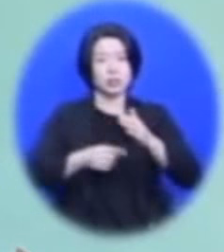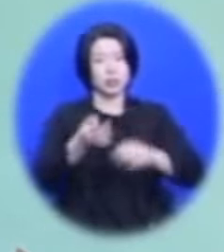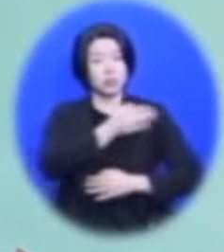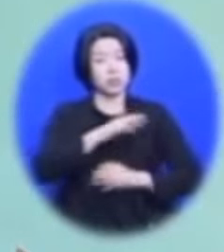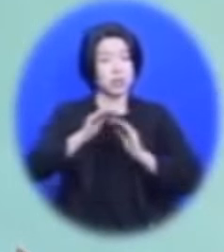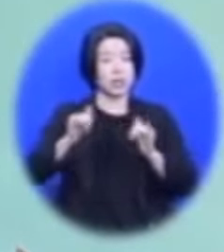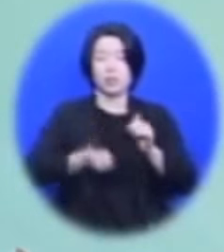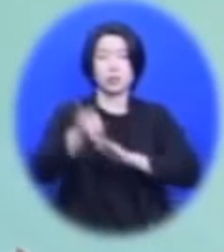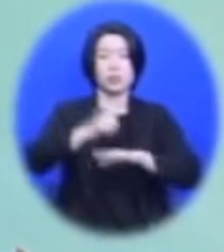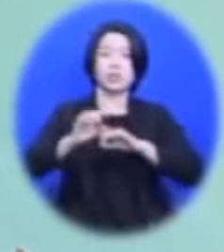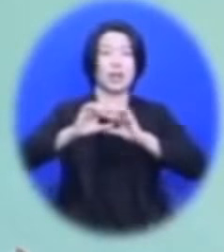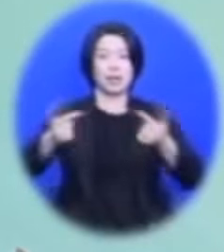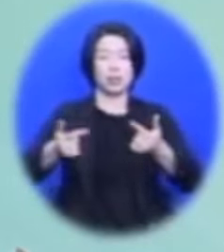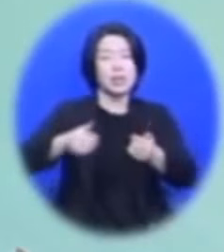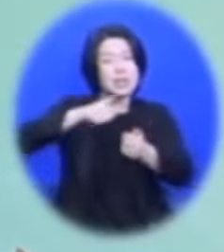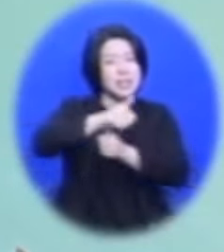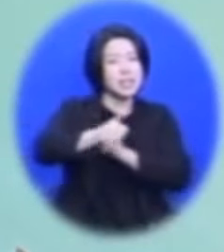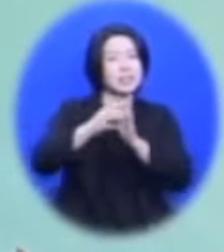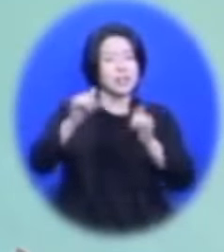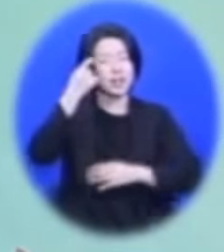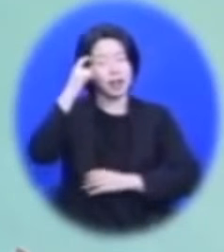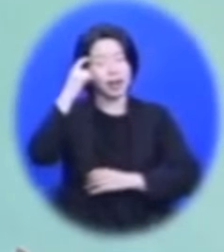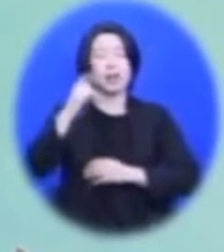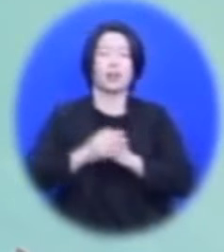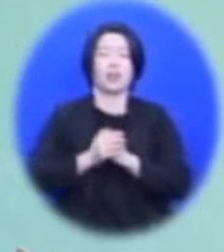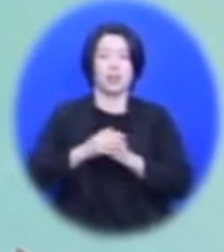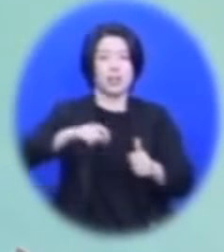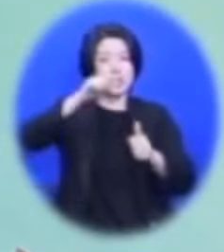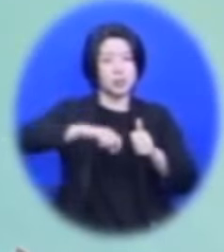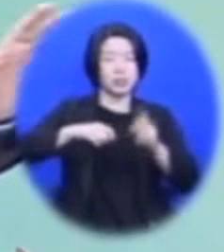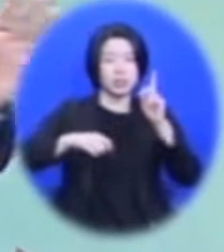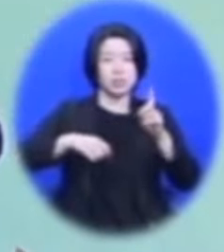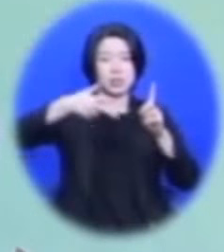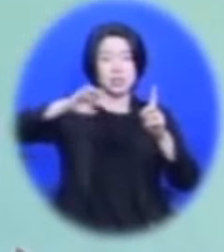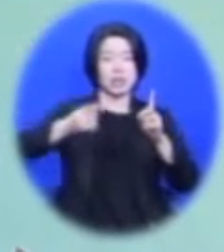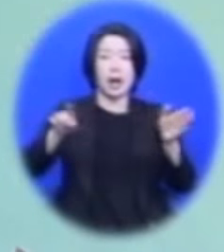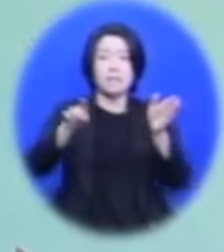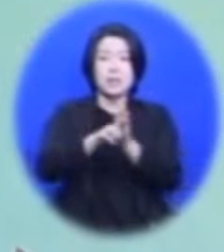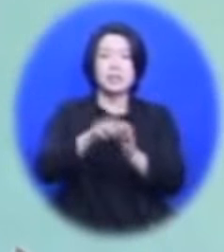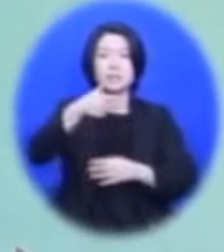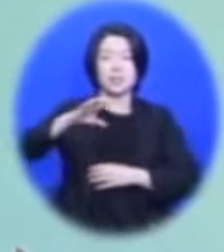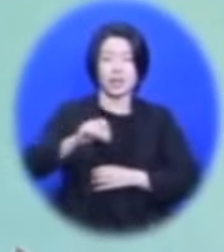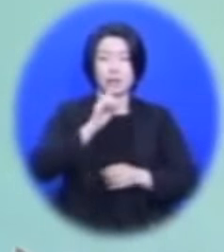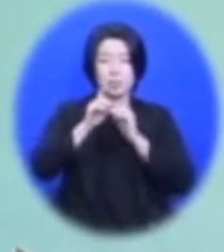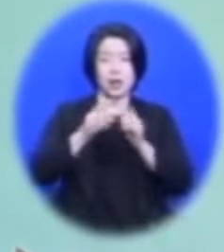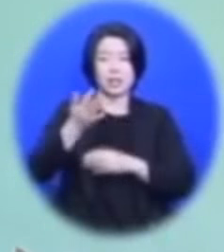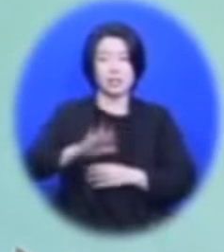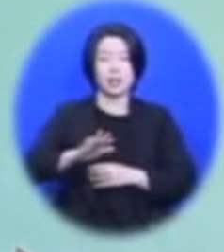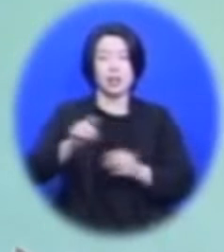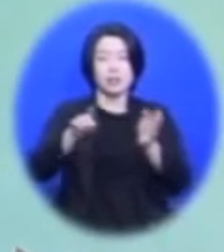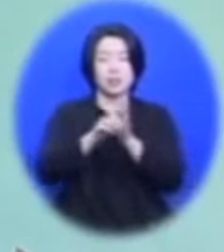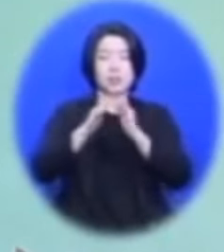성공했냐가 아니고 이기는 자인가 하는 겁니다. 히브리서 11장 믿음장이라고 하는데 믿음의 사람들이 쭉